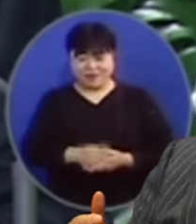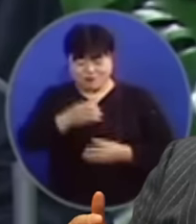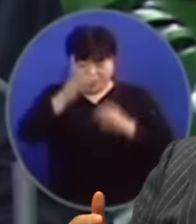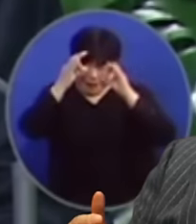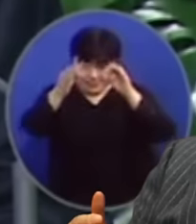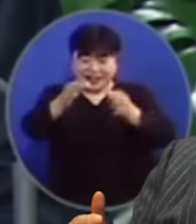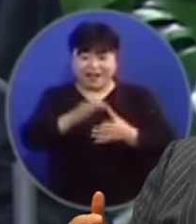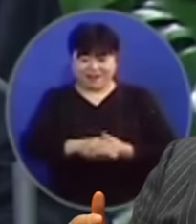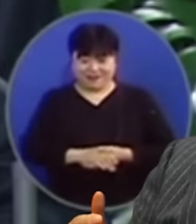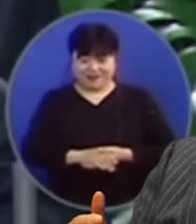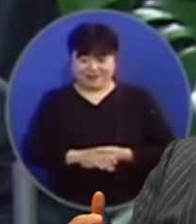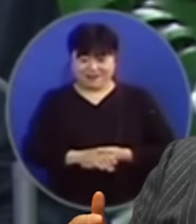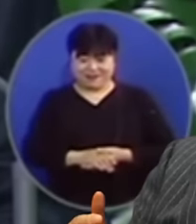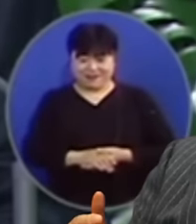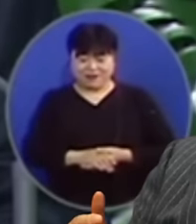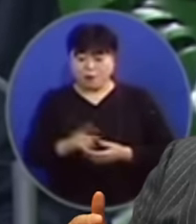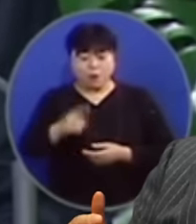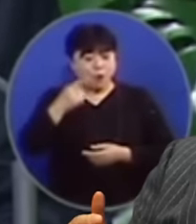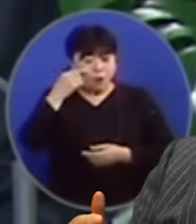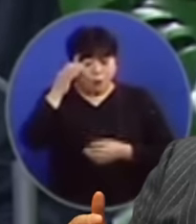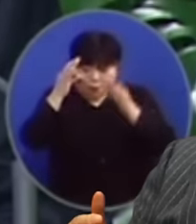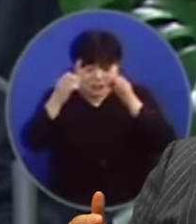그럼 내가 뭘 보셨습니까?